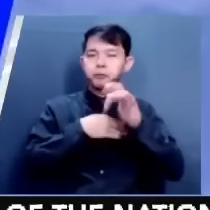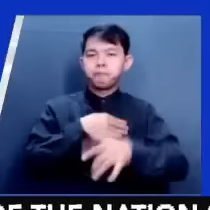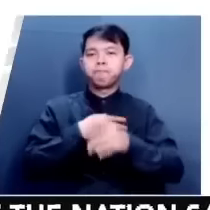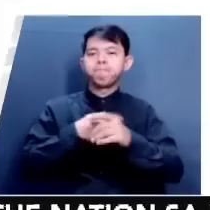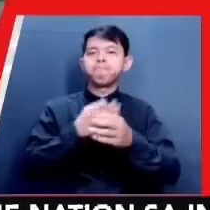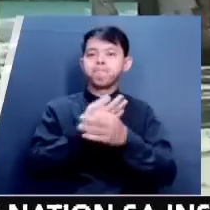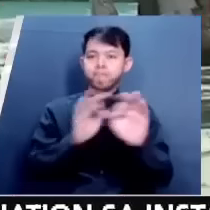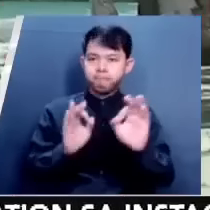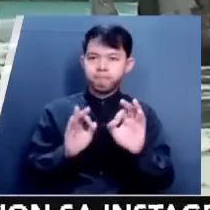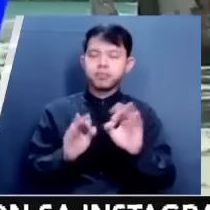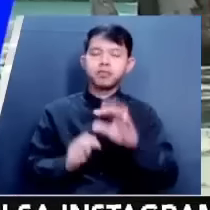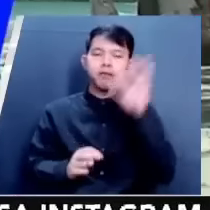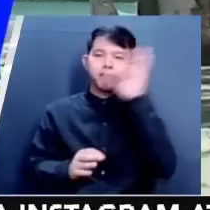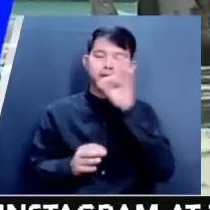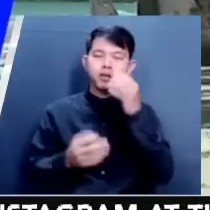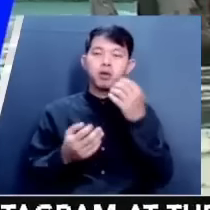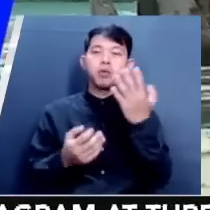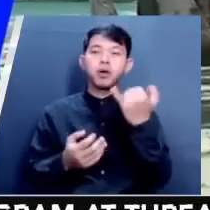na.